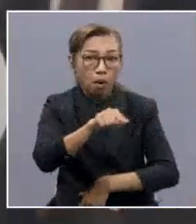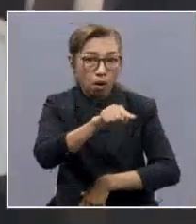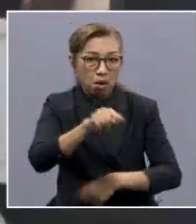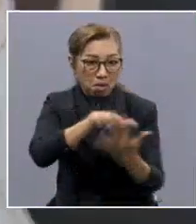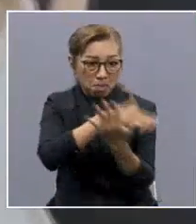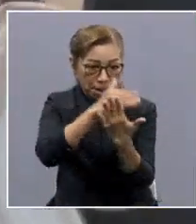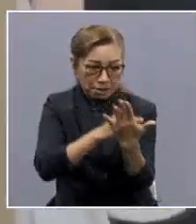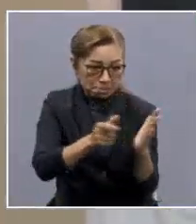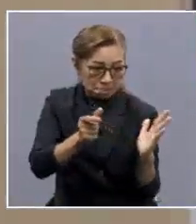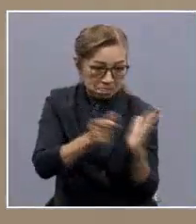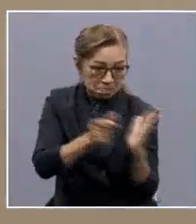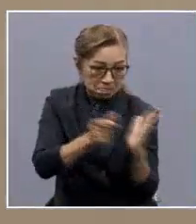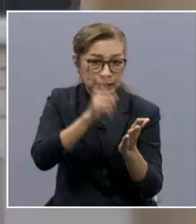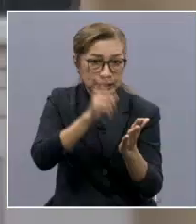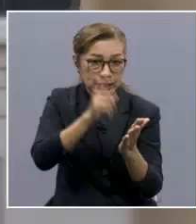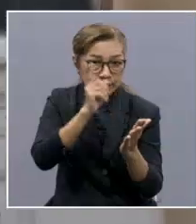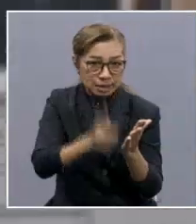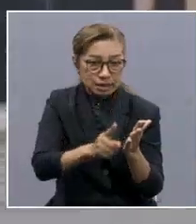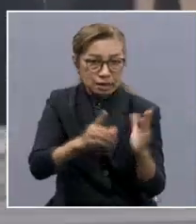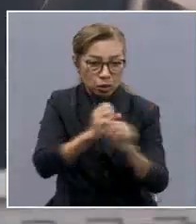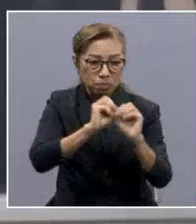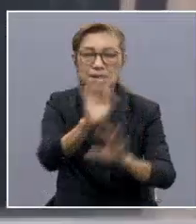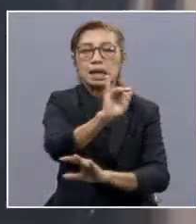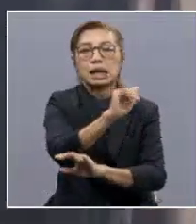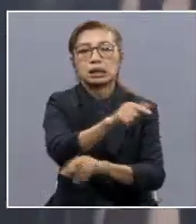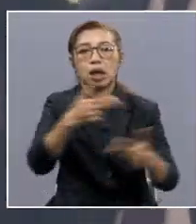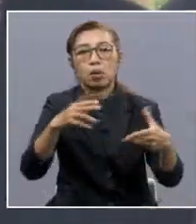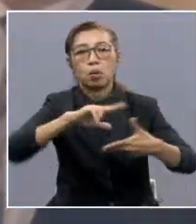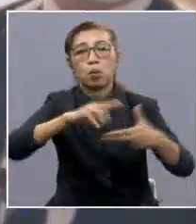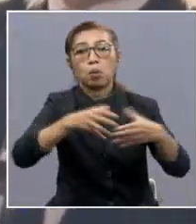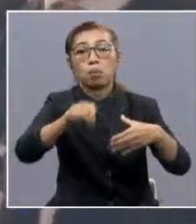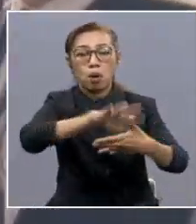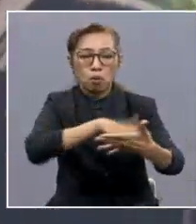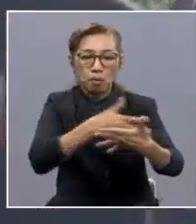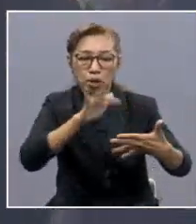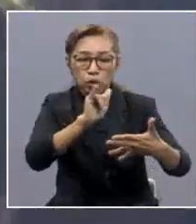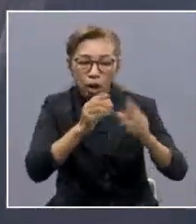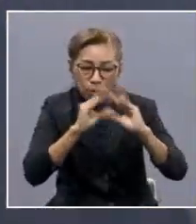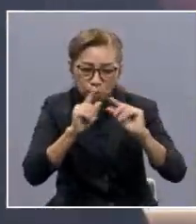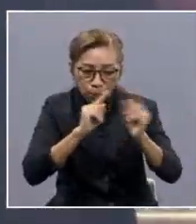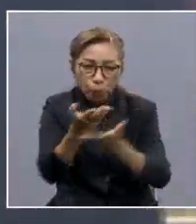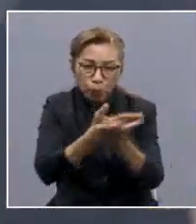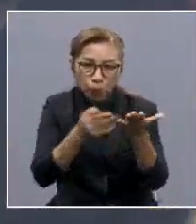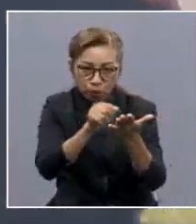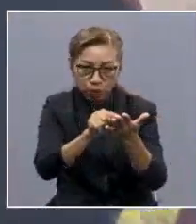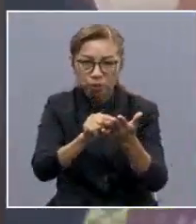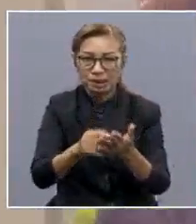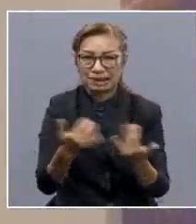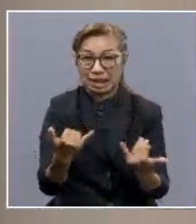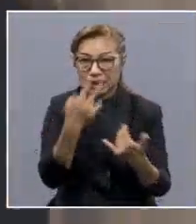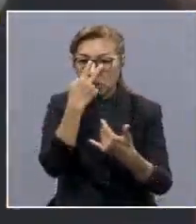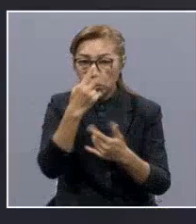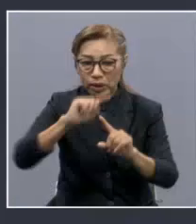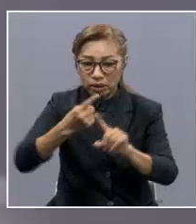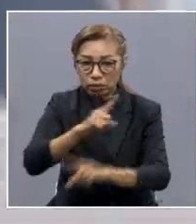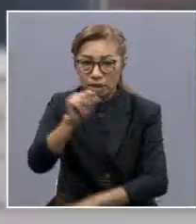เขาก็อยู่ระหว่างการหารือของทีมยุทธศาสตร์ของทางพักกันอยู่เนี่ยนะครับอันนี้คือวันหนึ่งที่จับจ้องกันใน28มกราคม